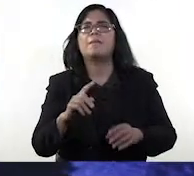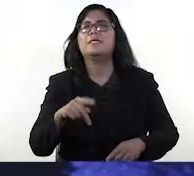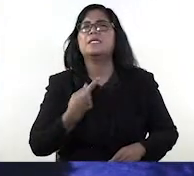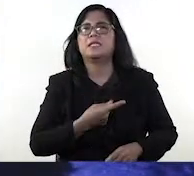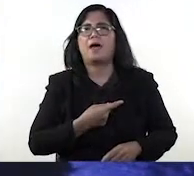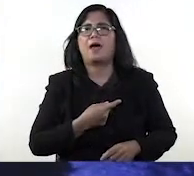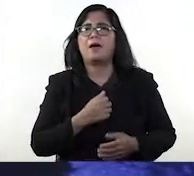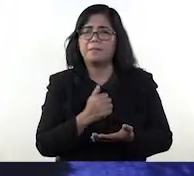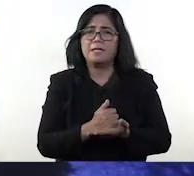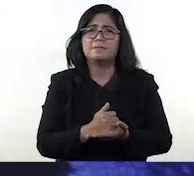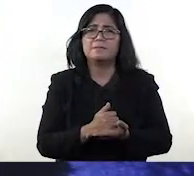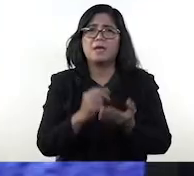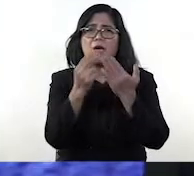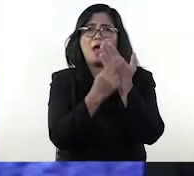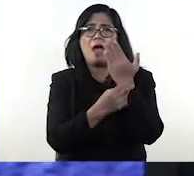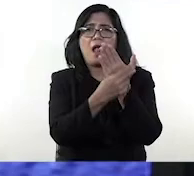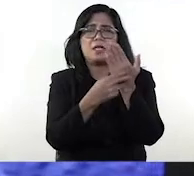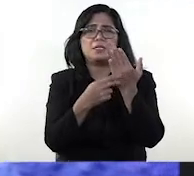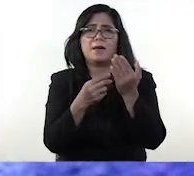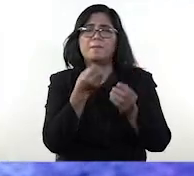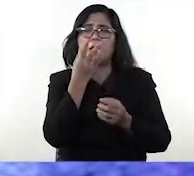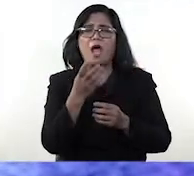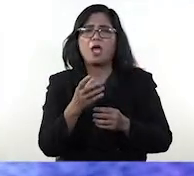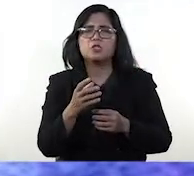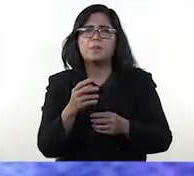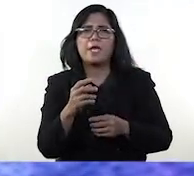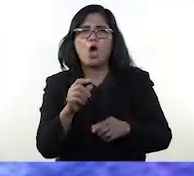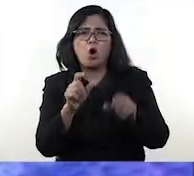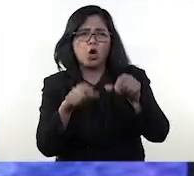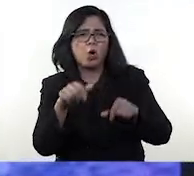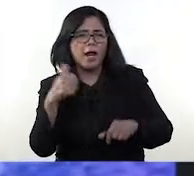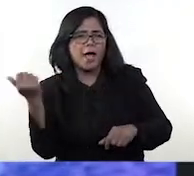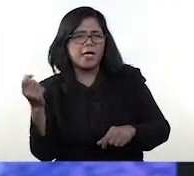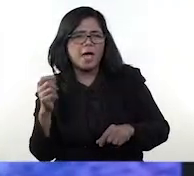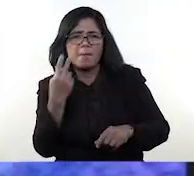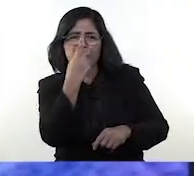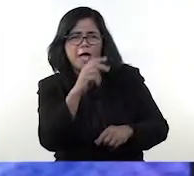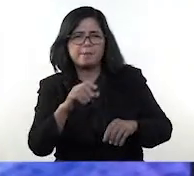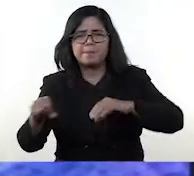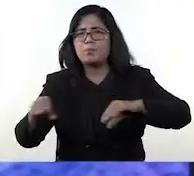10 kita bilang apa Hai semua orang melihat perbuatanmu yang baik